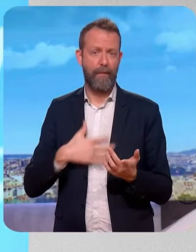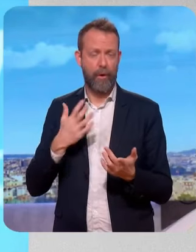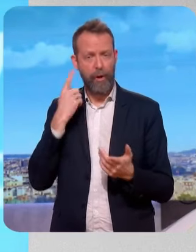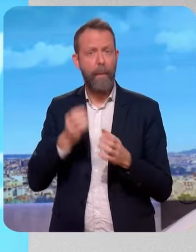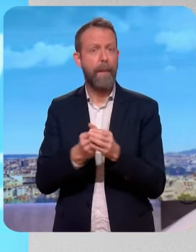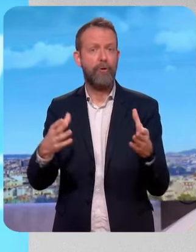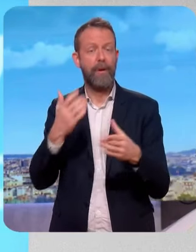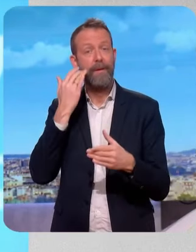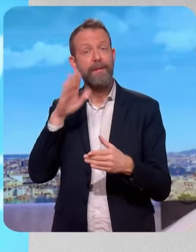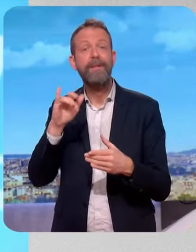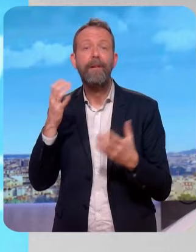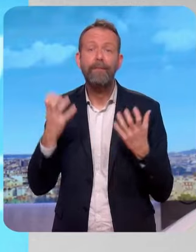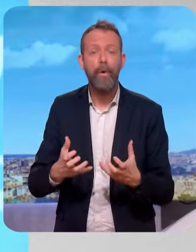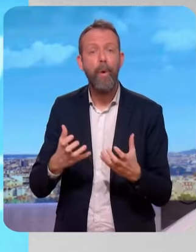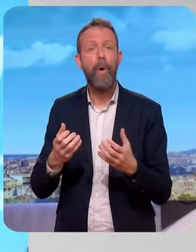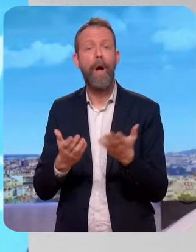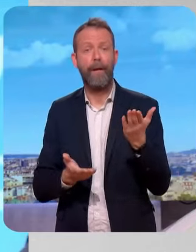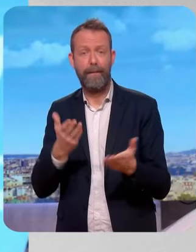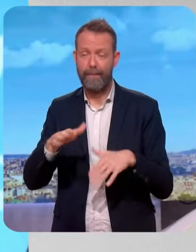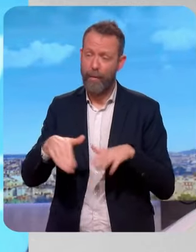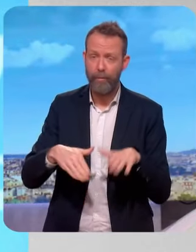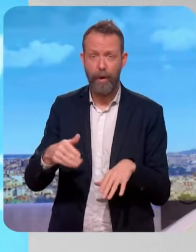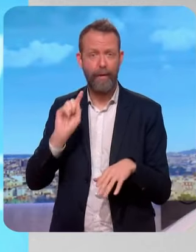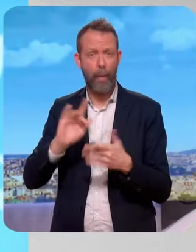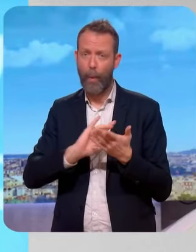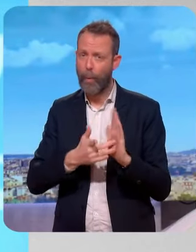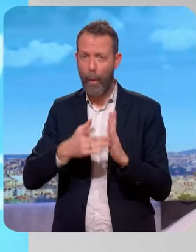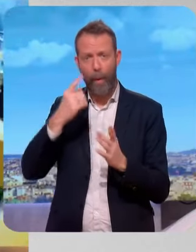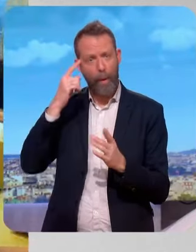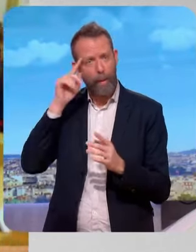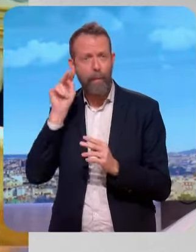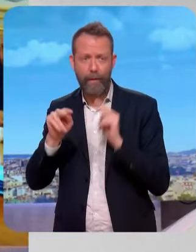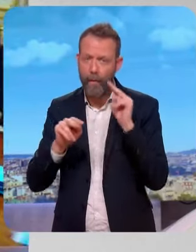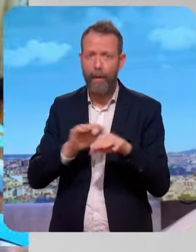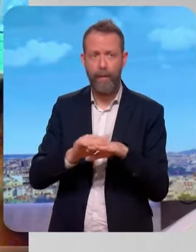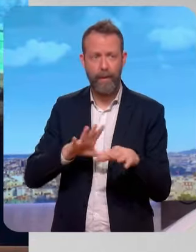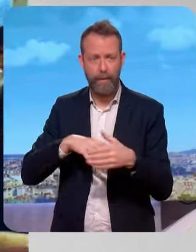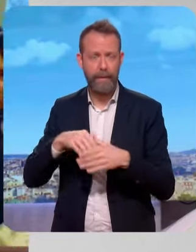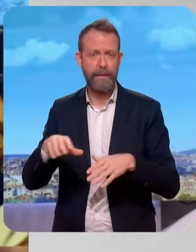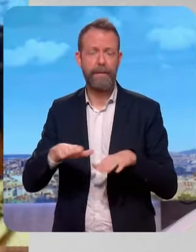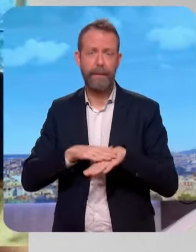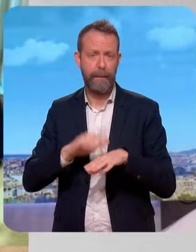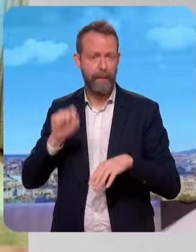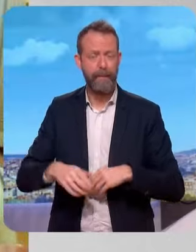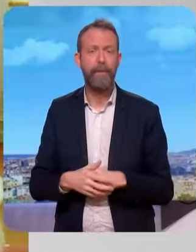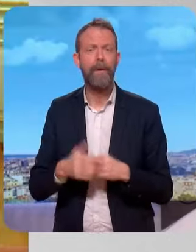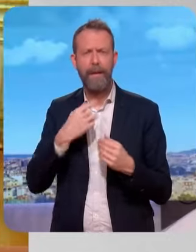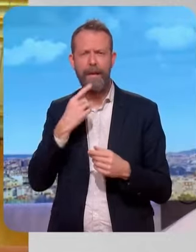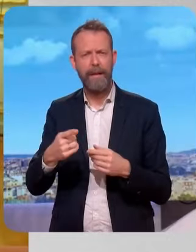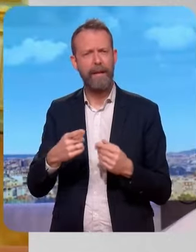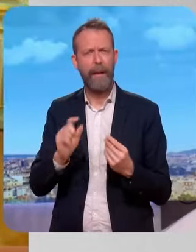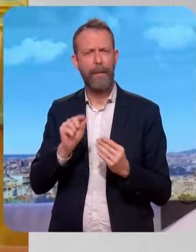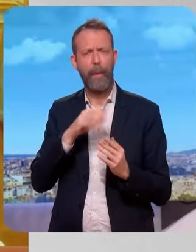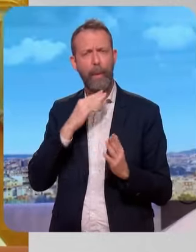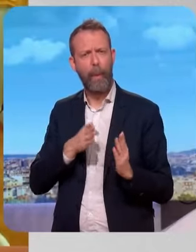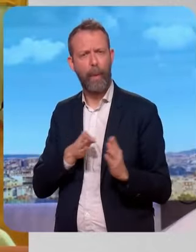veut qu'elle soit équilibrée, qu'elle fonctionne, il faut que tous les courants soient représentés. Mais vous dites, c'est un euphémisme, un virage un peu à droite, c'est-à-dire qu'est-ce